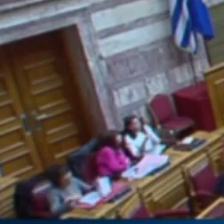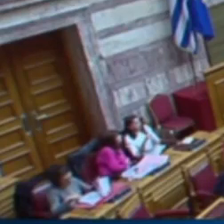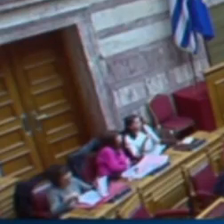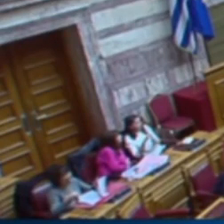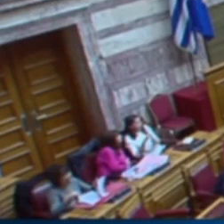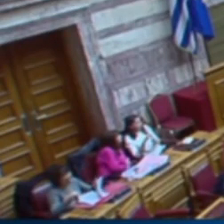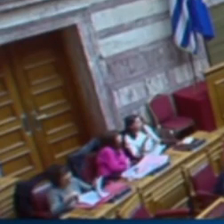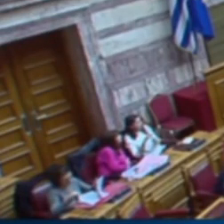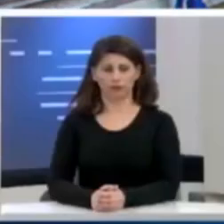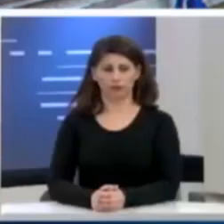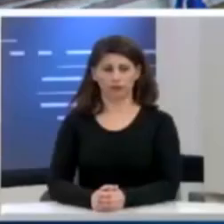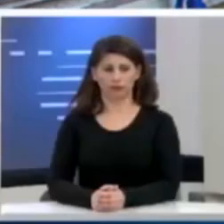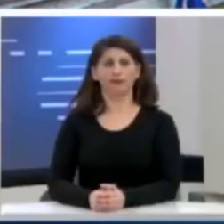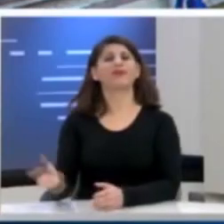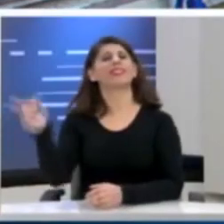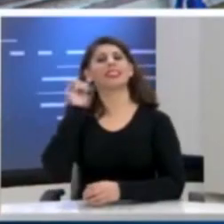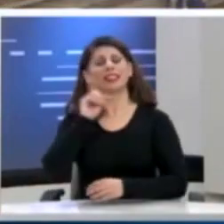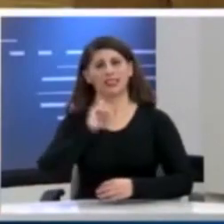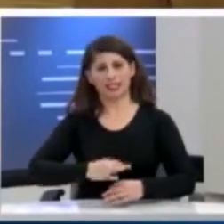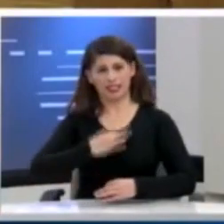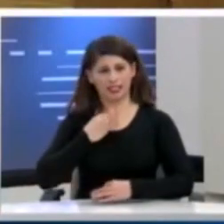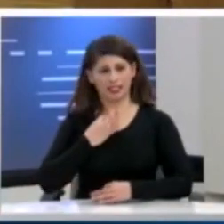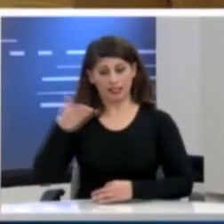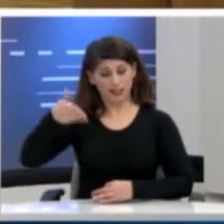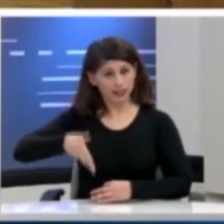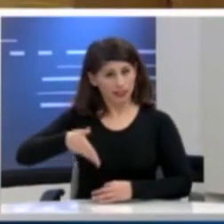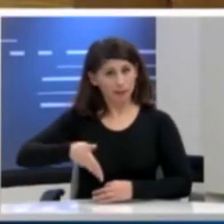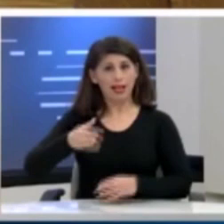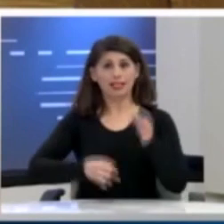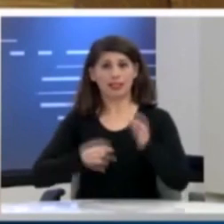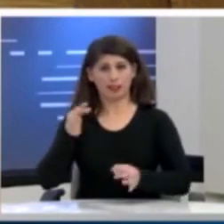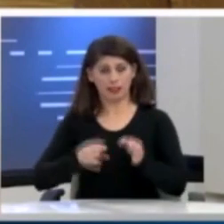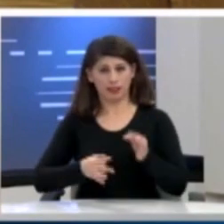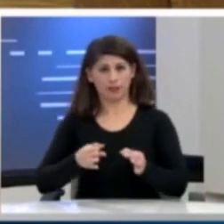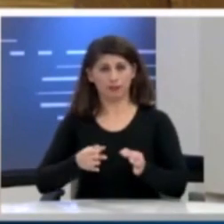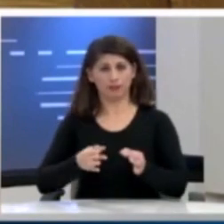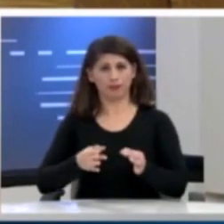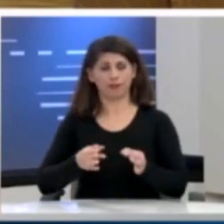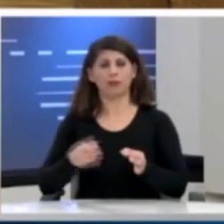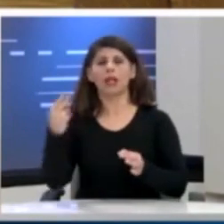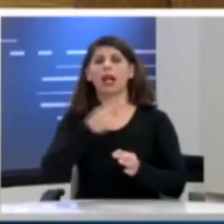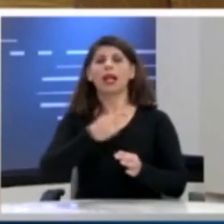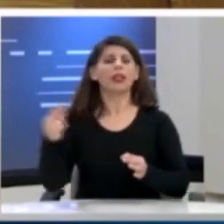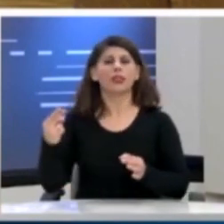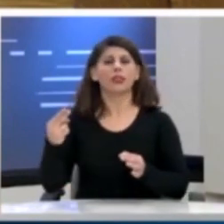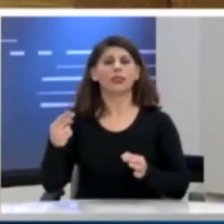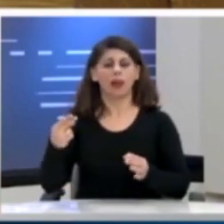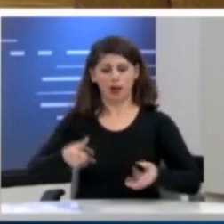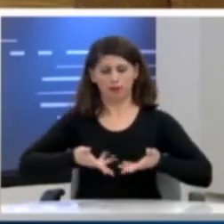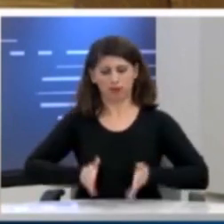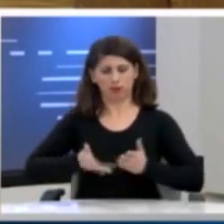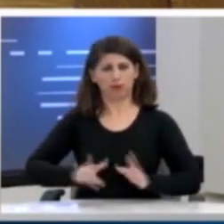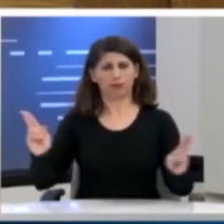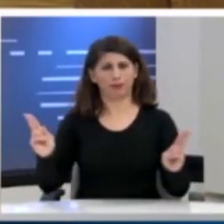Κυρίες και κύριοι, και η σημερινή συζήτηση για τις δημογραφικές εξελίξεις στη